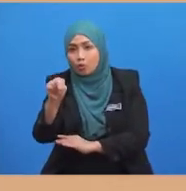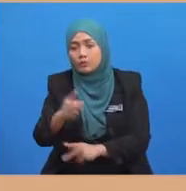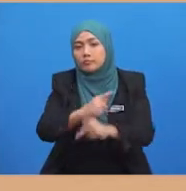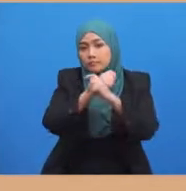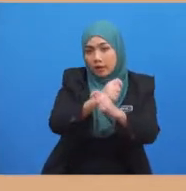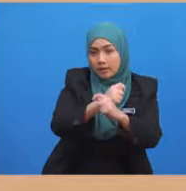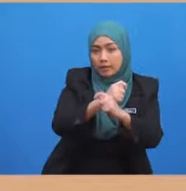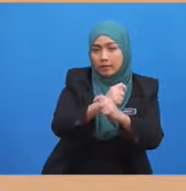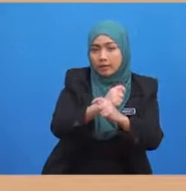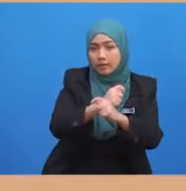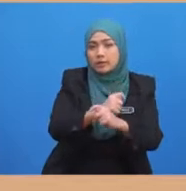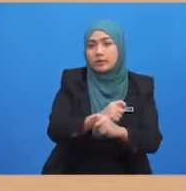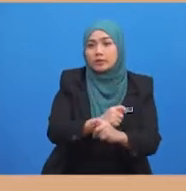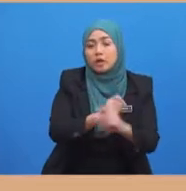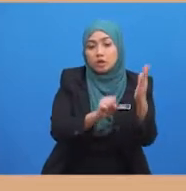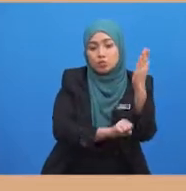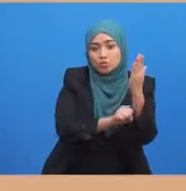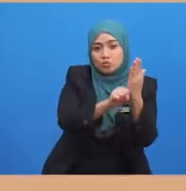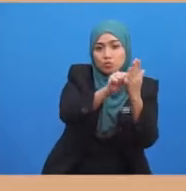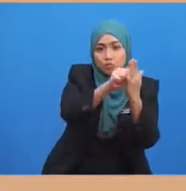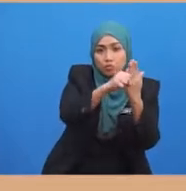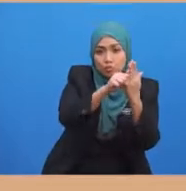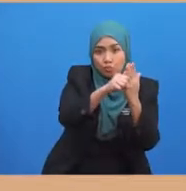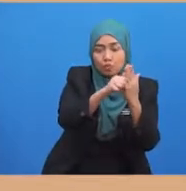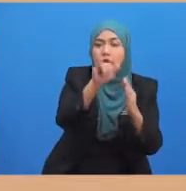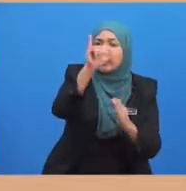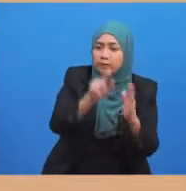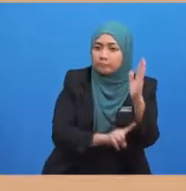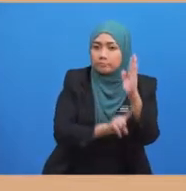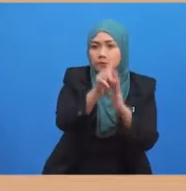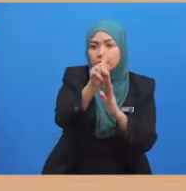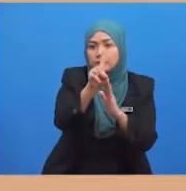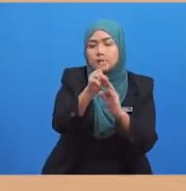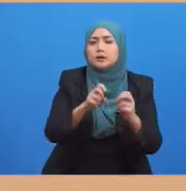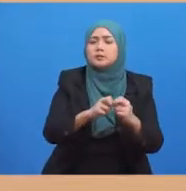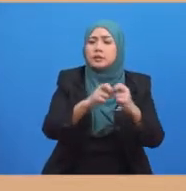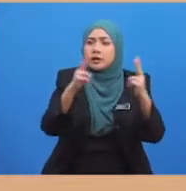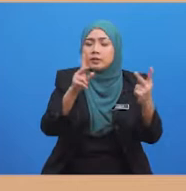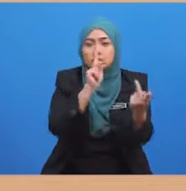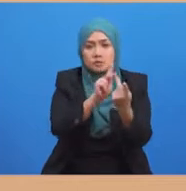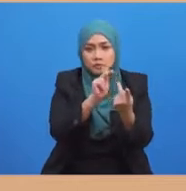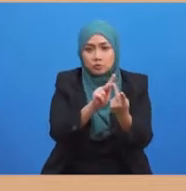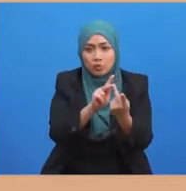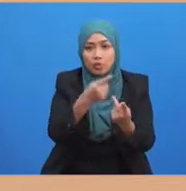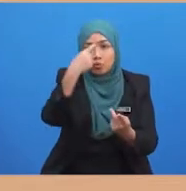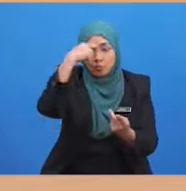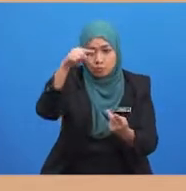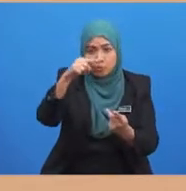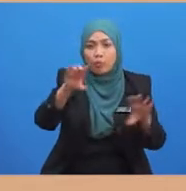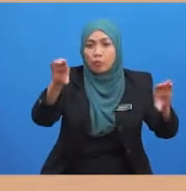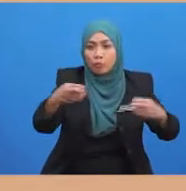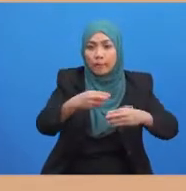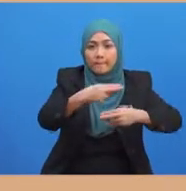yang tinggi. Getah jenis ini sangat sesuai untuk membuat penebat